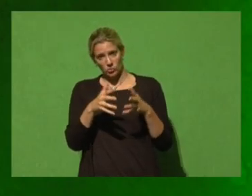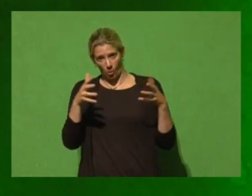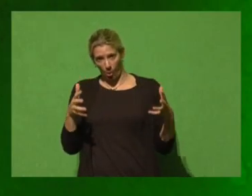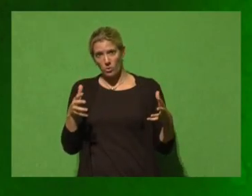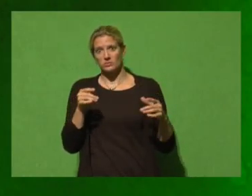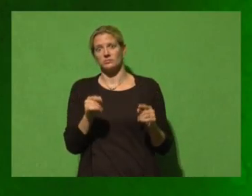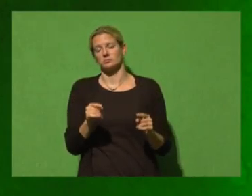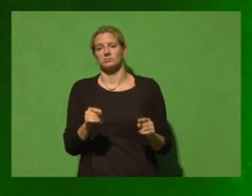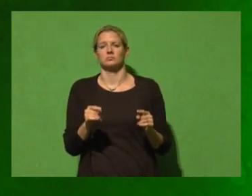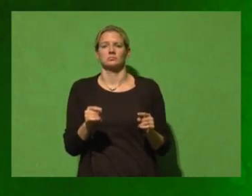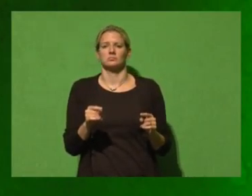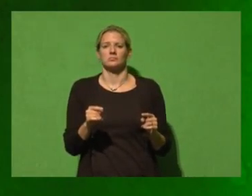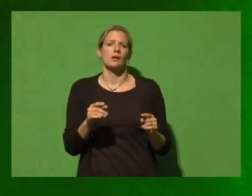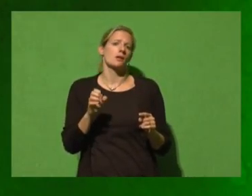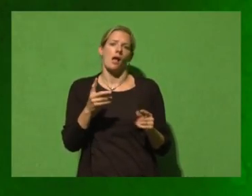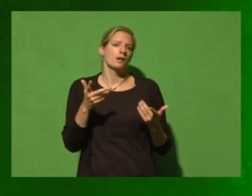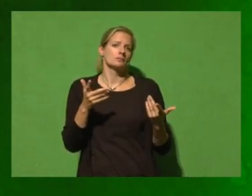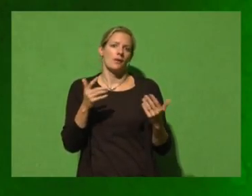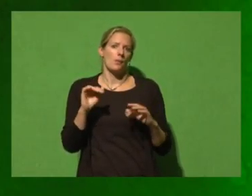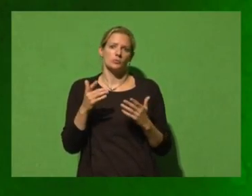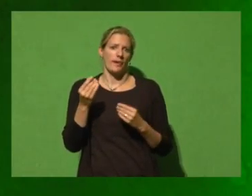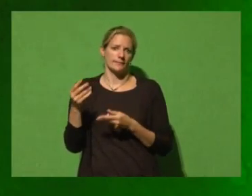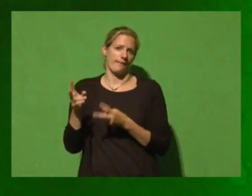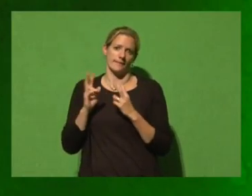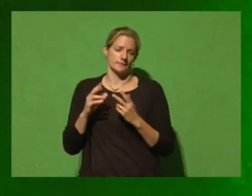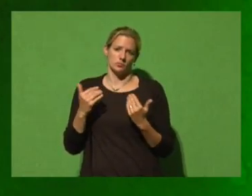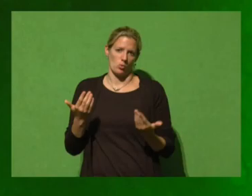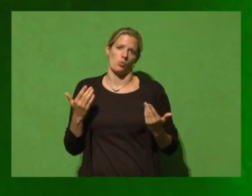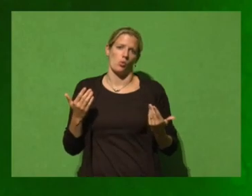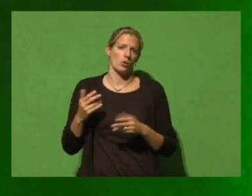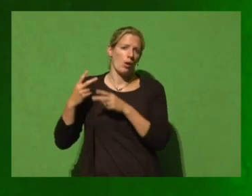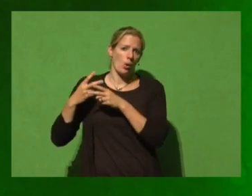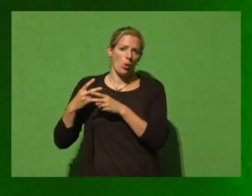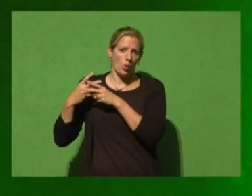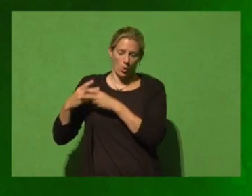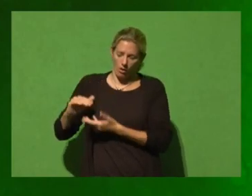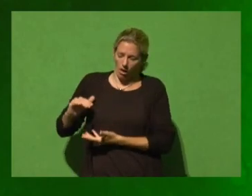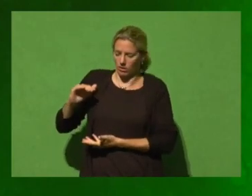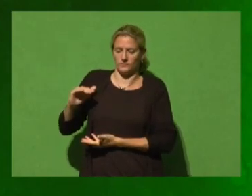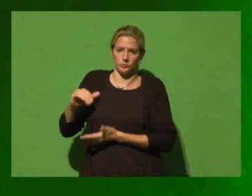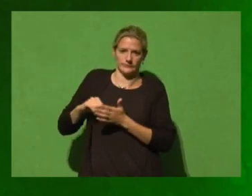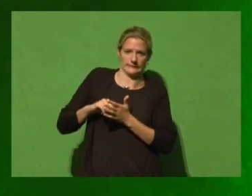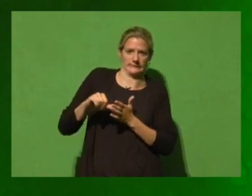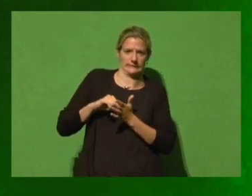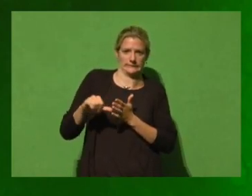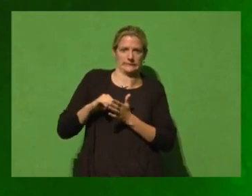machen, ohne dass man auch an die Substanz geht. Und das ist natürlich auch hier zumindest eingeschränkt passiert.